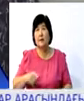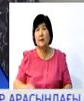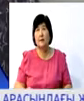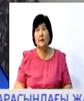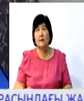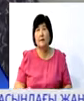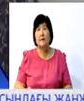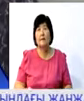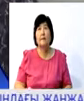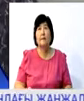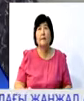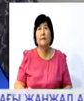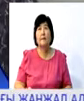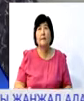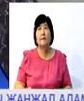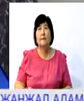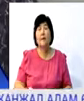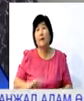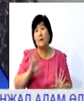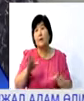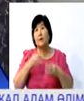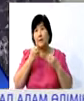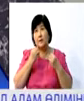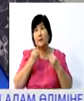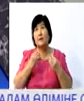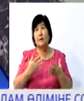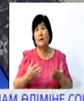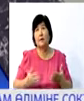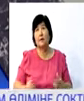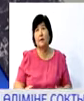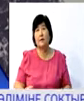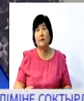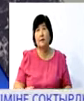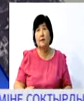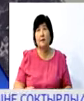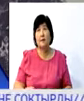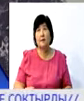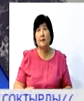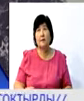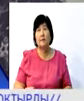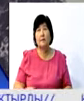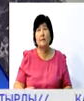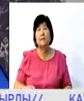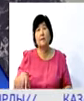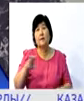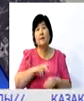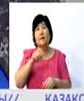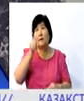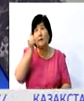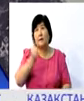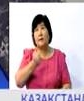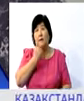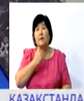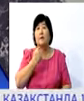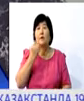Оның екі күн. Бұл жақсы, отлично. Ақтөбеден, Мұғажар ауданынан төрт балам